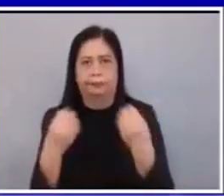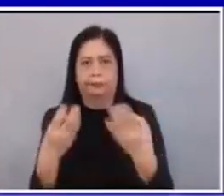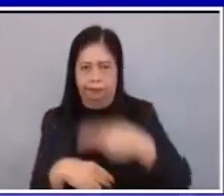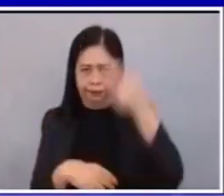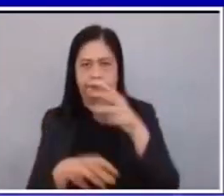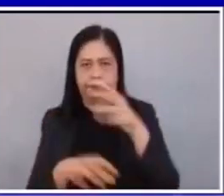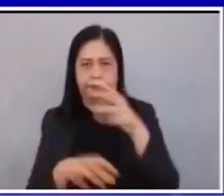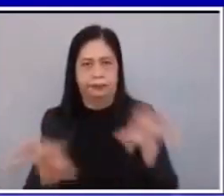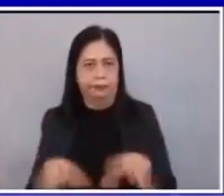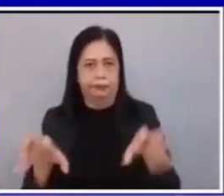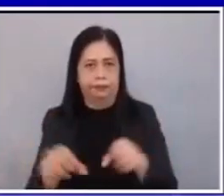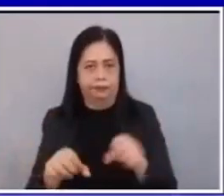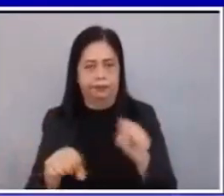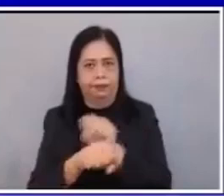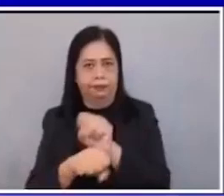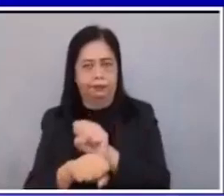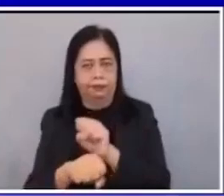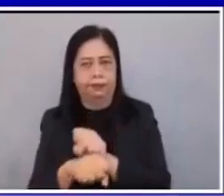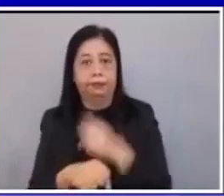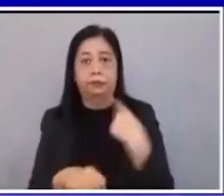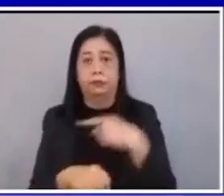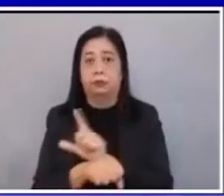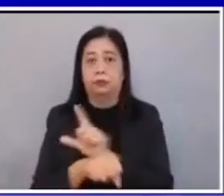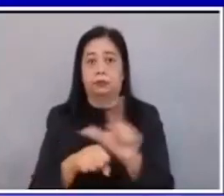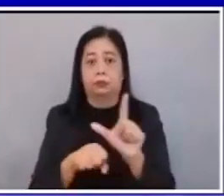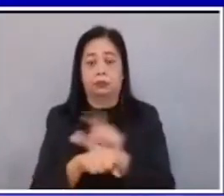rate. Yung ating labor force participation rate na